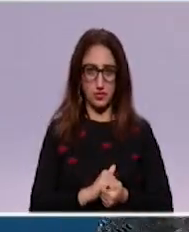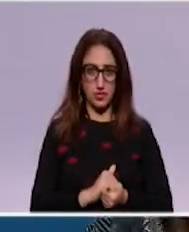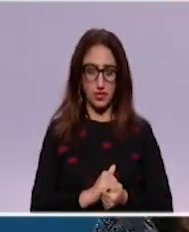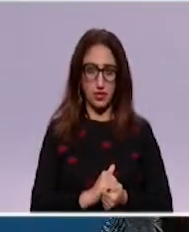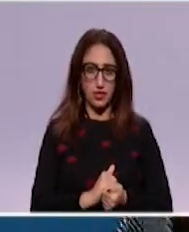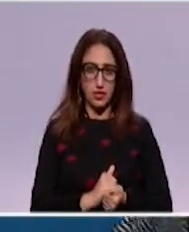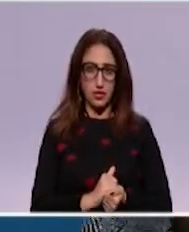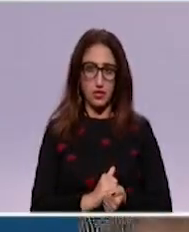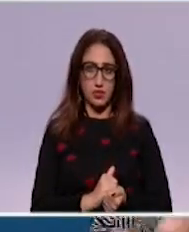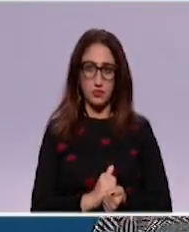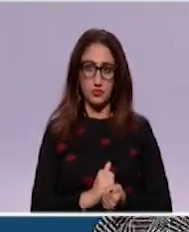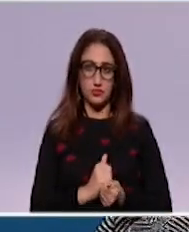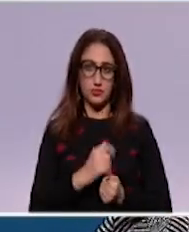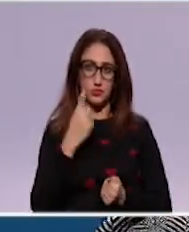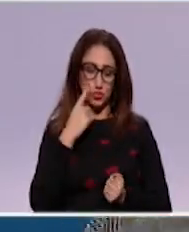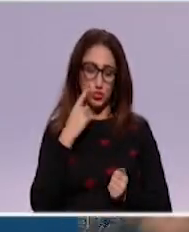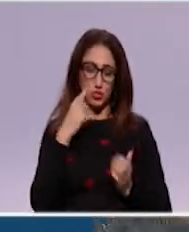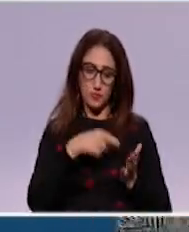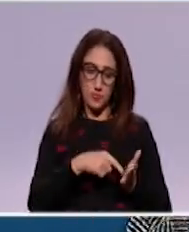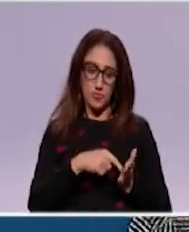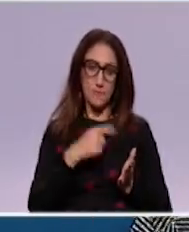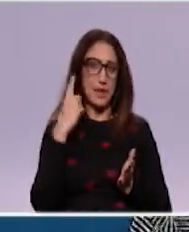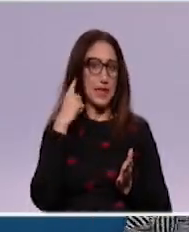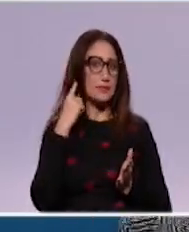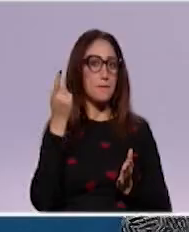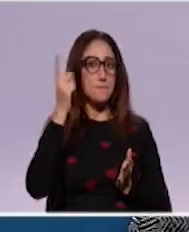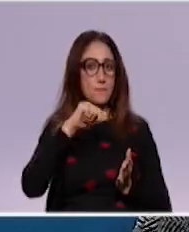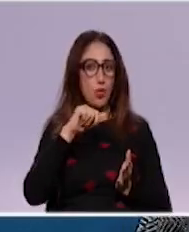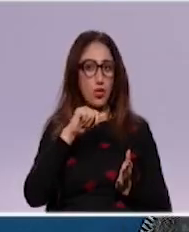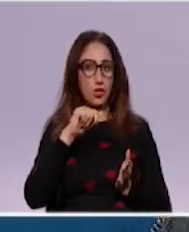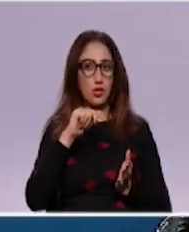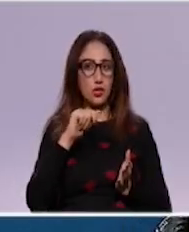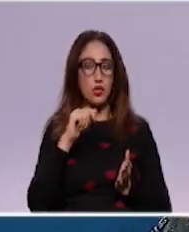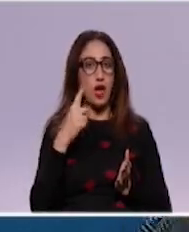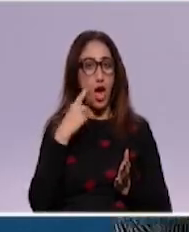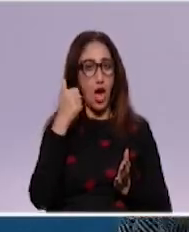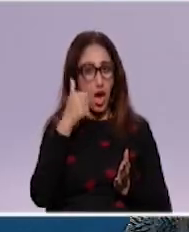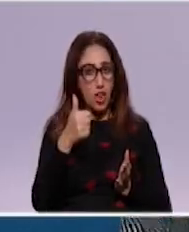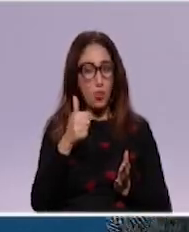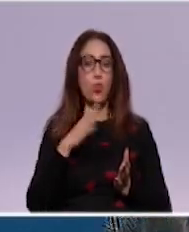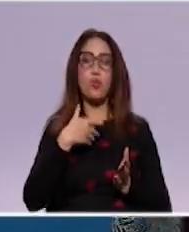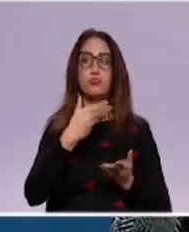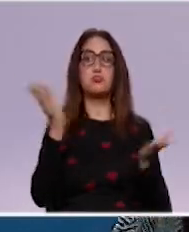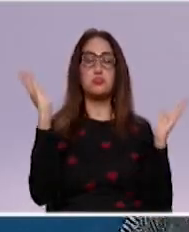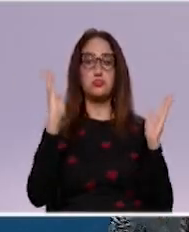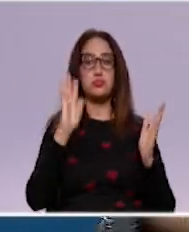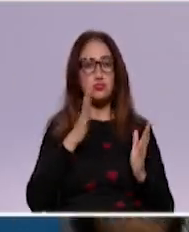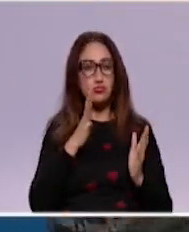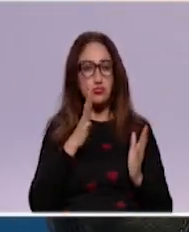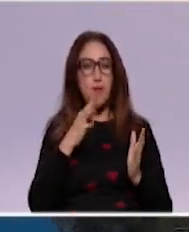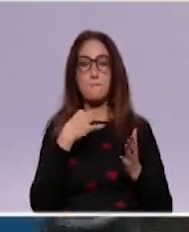البيت. وقلت له بص يا منير انا هسمعها بكره لو لقيت احنا عملنا حاجه حلوه كان بيها حاجه مش ولا